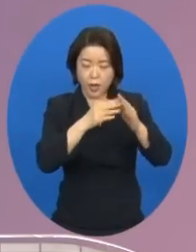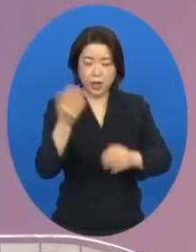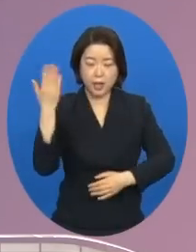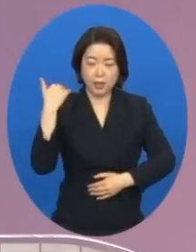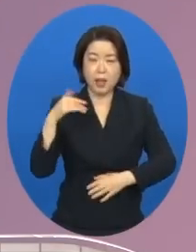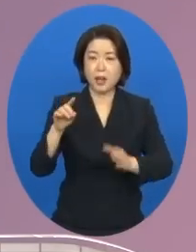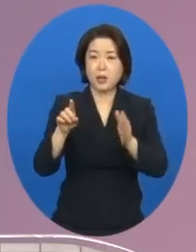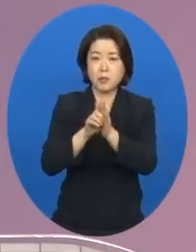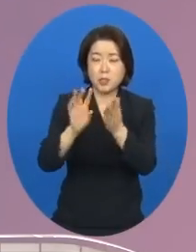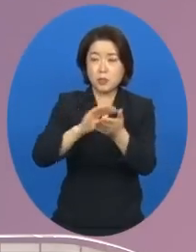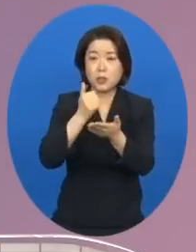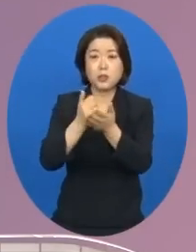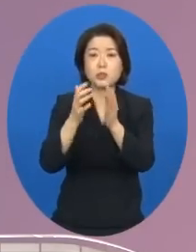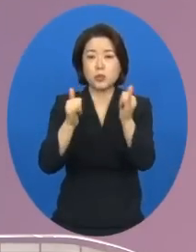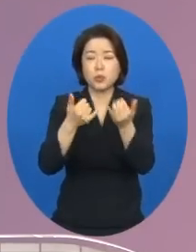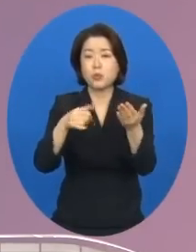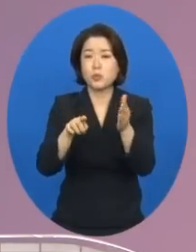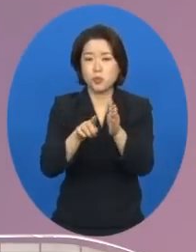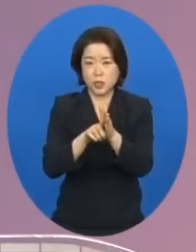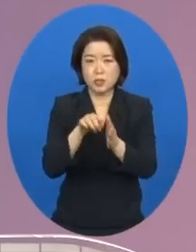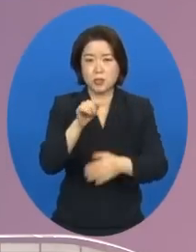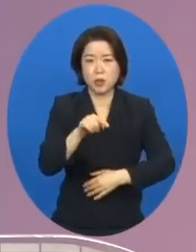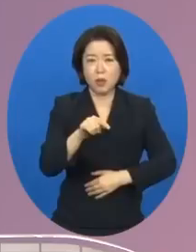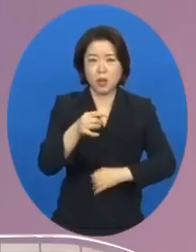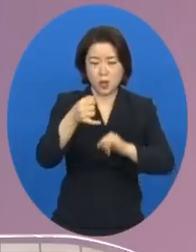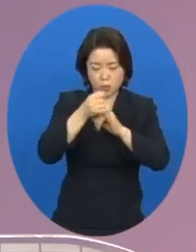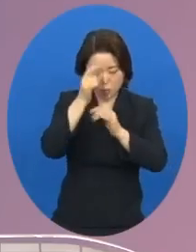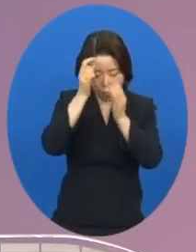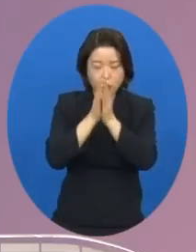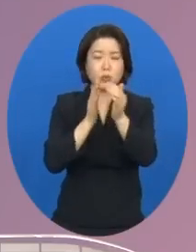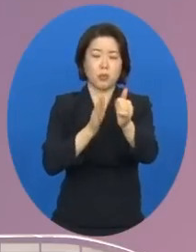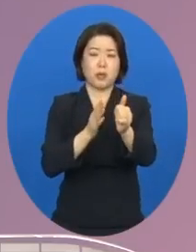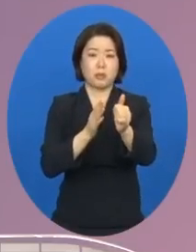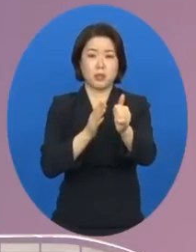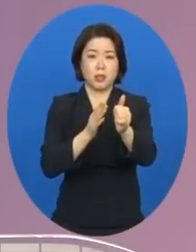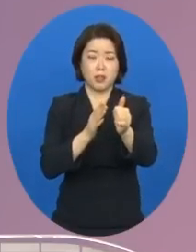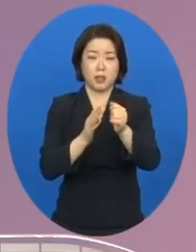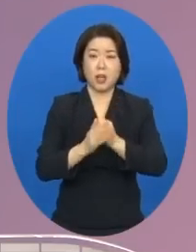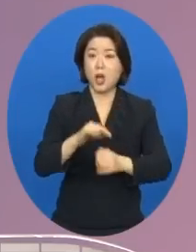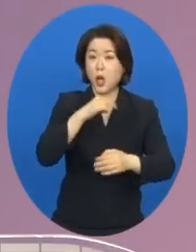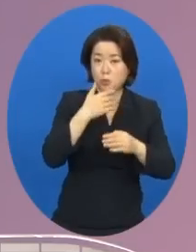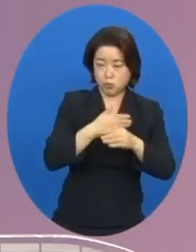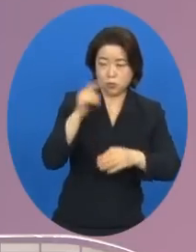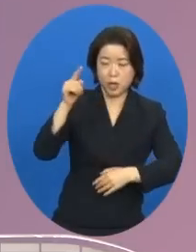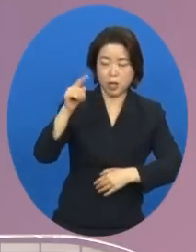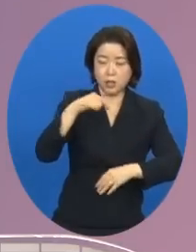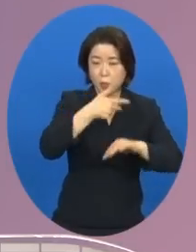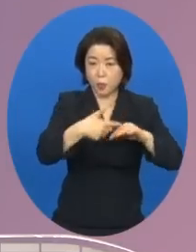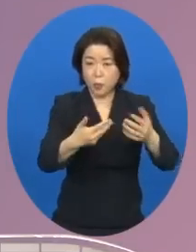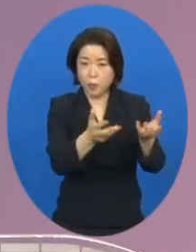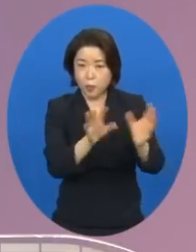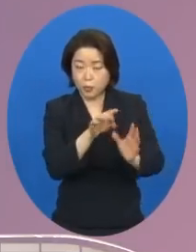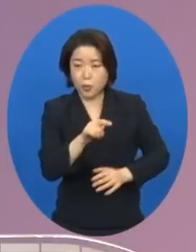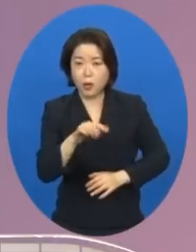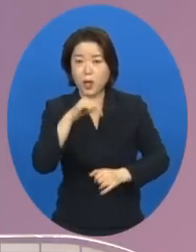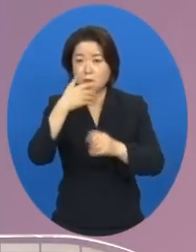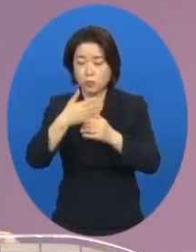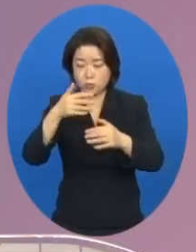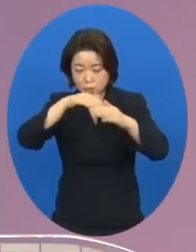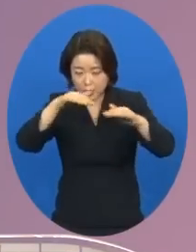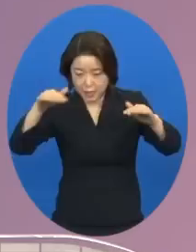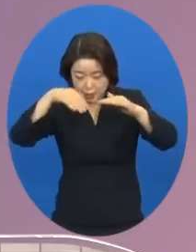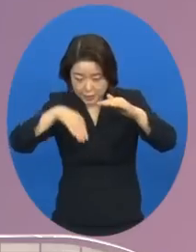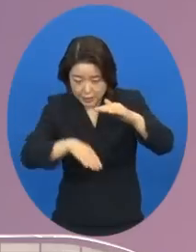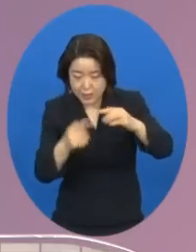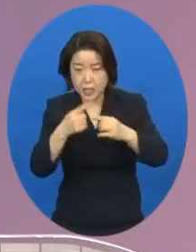믿음의 그리스도인들을 위해서 꼭 기도해 주시기 바랍니다. 북한의 우리 동포와 또 북한의 지하